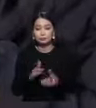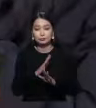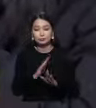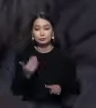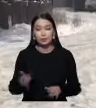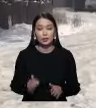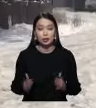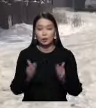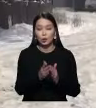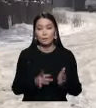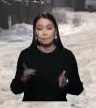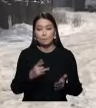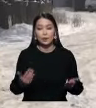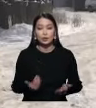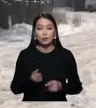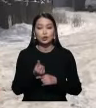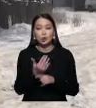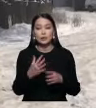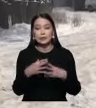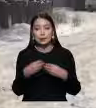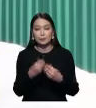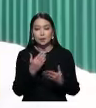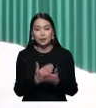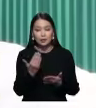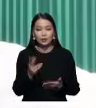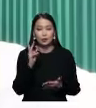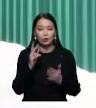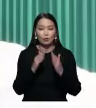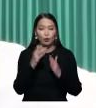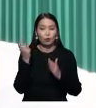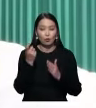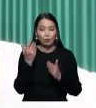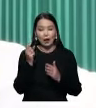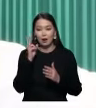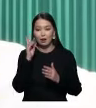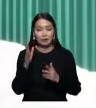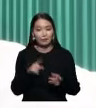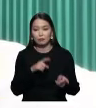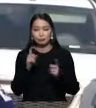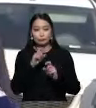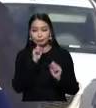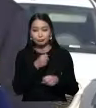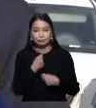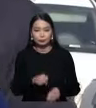доме микрорайона проживают несколько семей. В благоустроенной квартире они просто не поместятся, говорят люди.